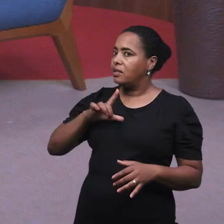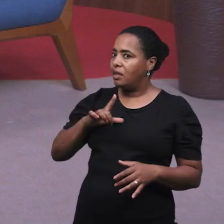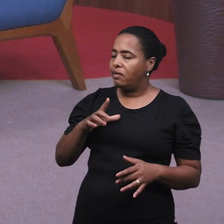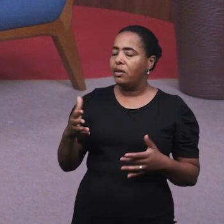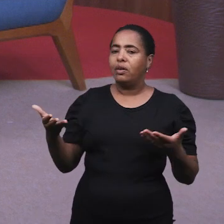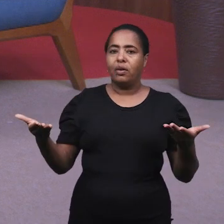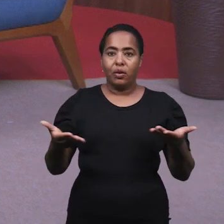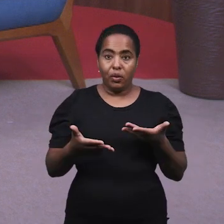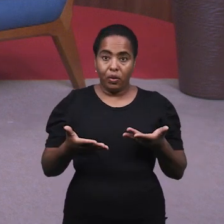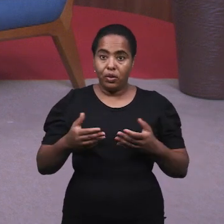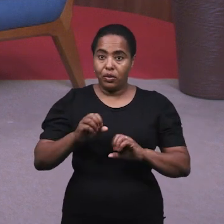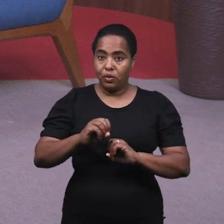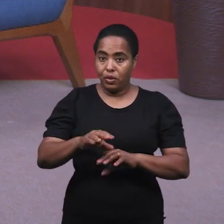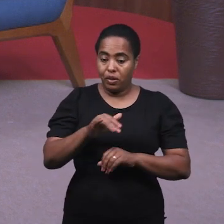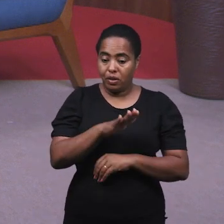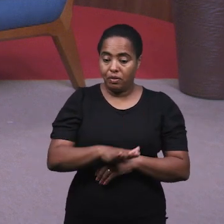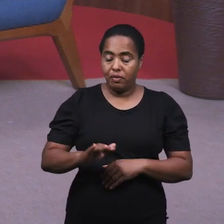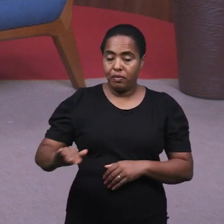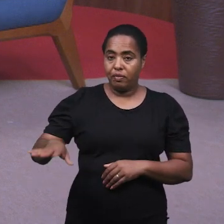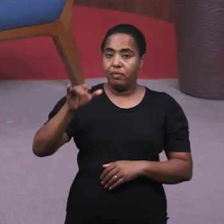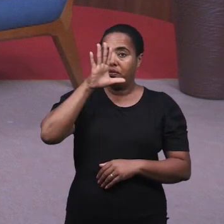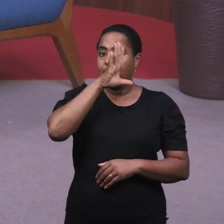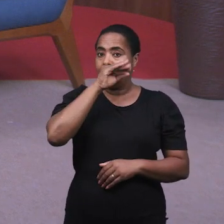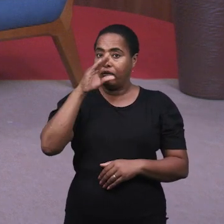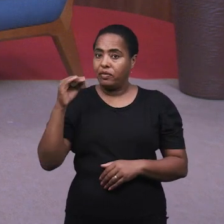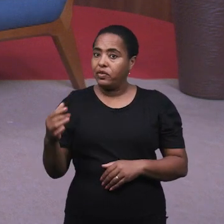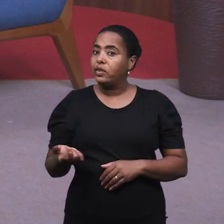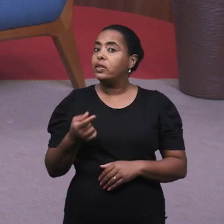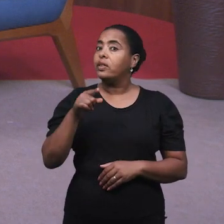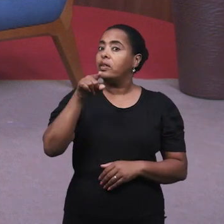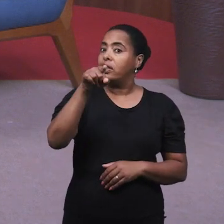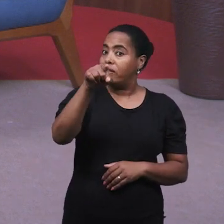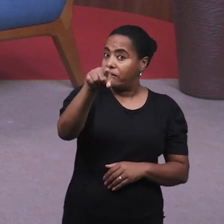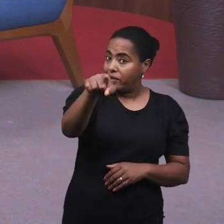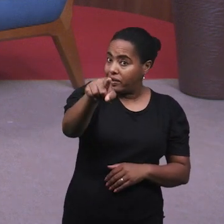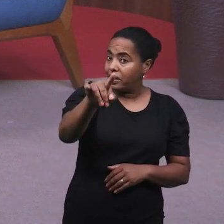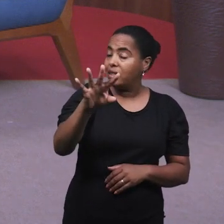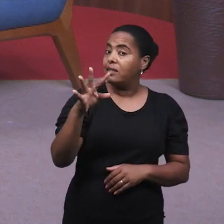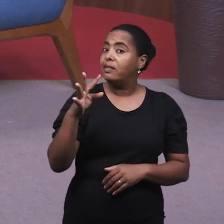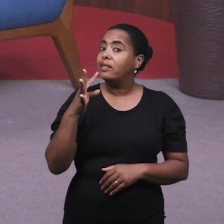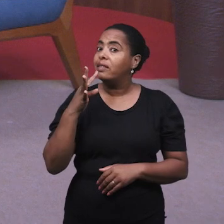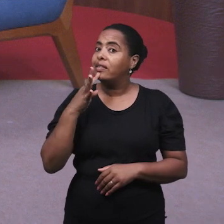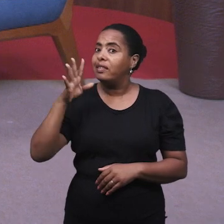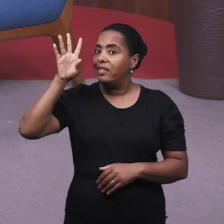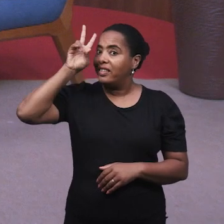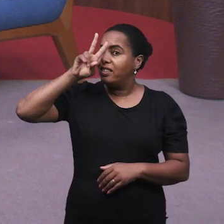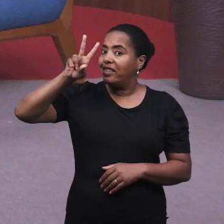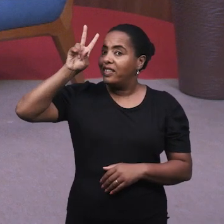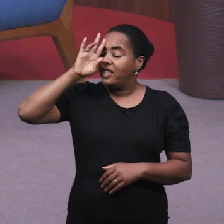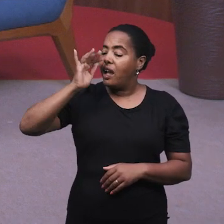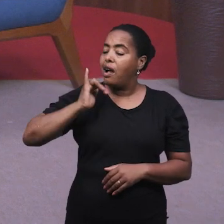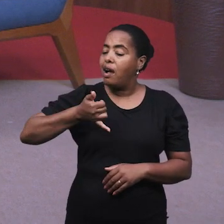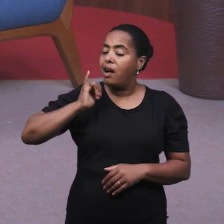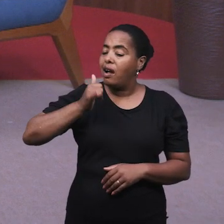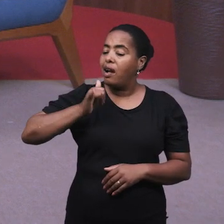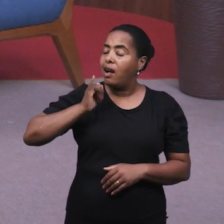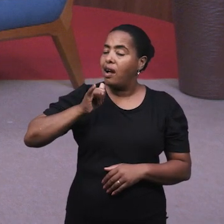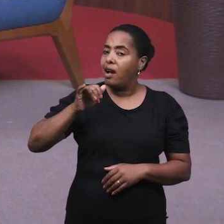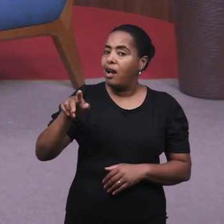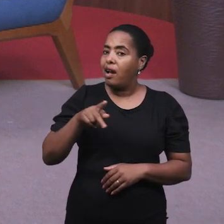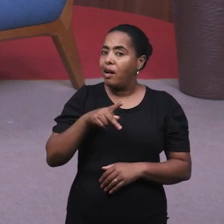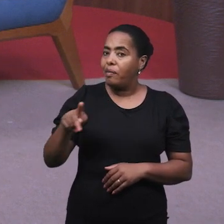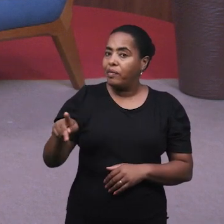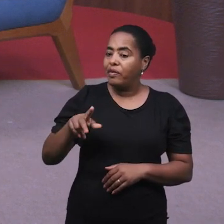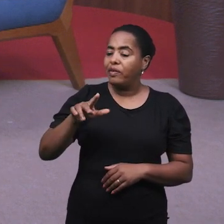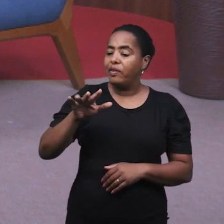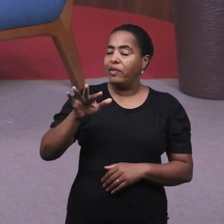Dieu. Aujourd'hui, dans l'étude pour les enfants intermédiaires et adolescents, vous allez connaître une histoire qui sera